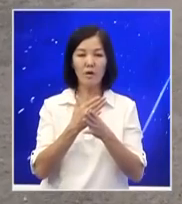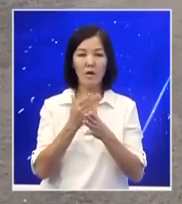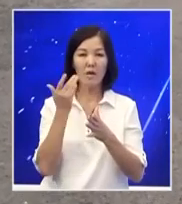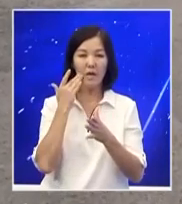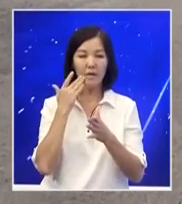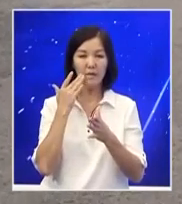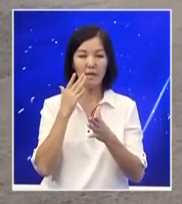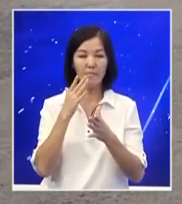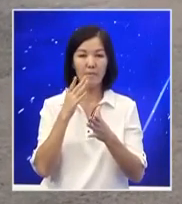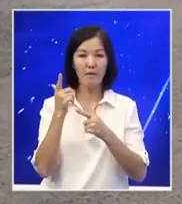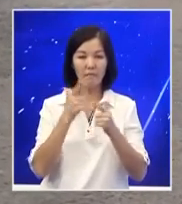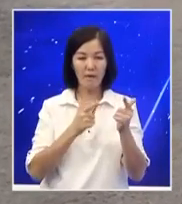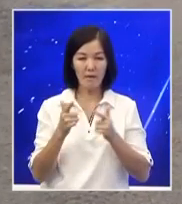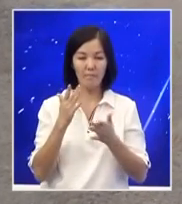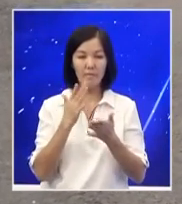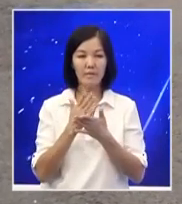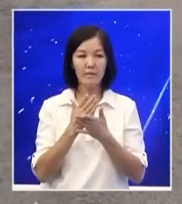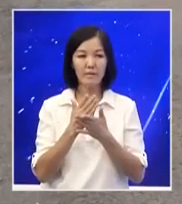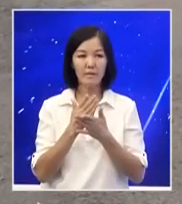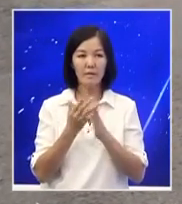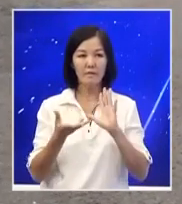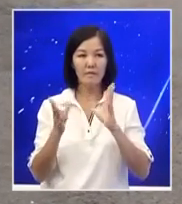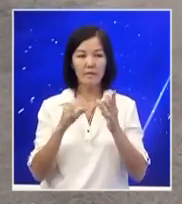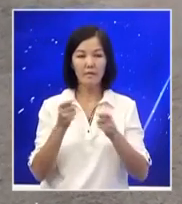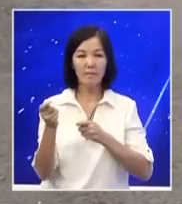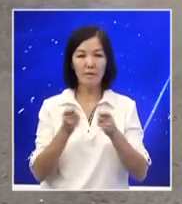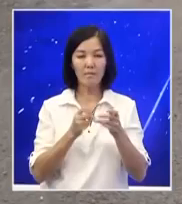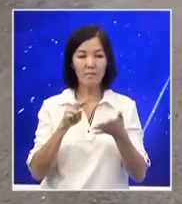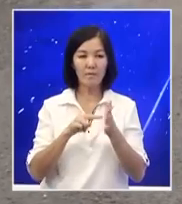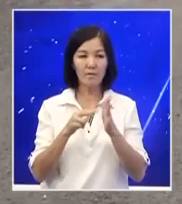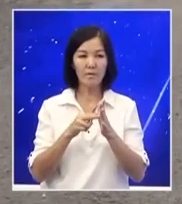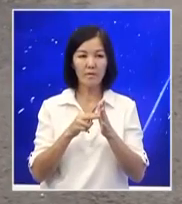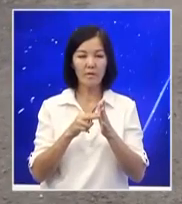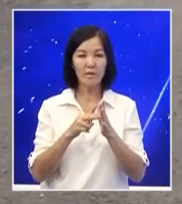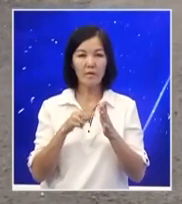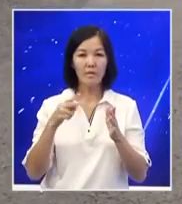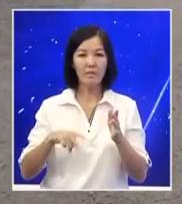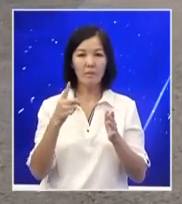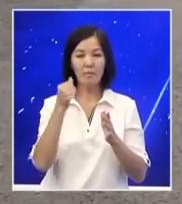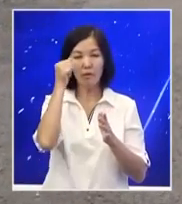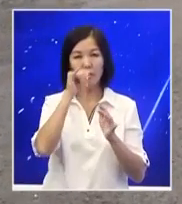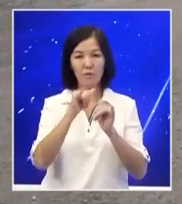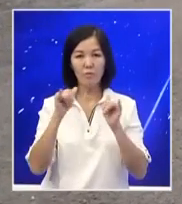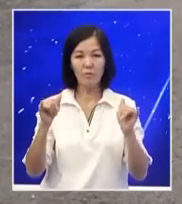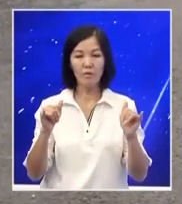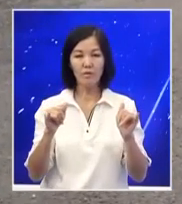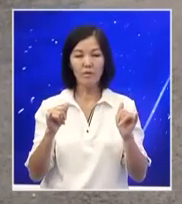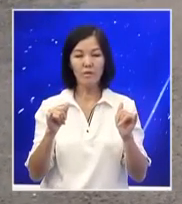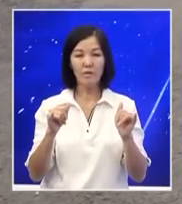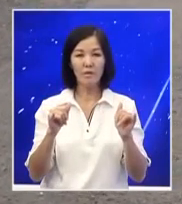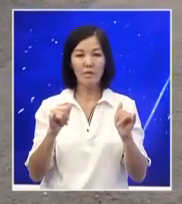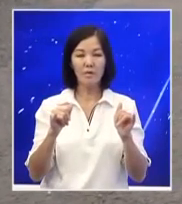энергосберегающие, водосберегающие технологии, но в целом акиматом мы планируем до 2025 года увеличить Спасибо, сказал